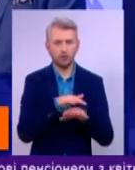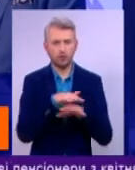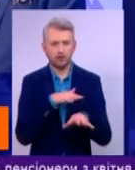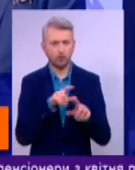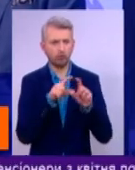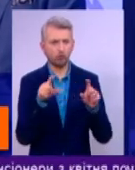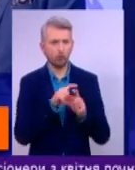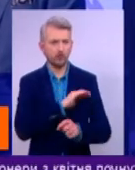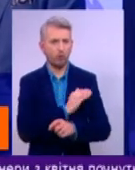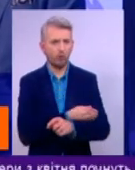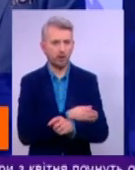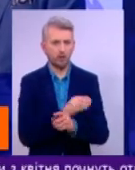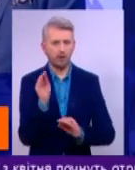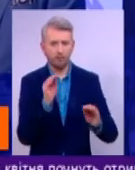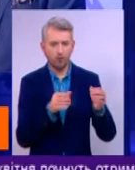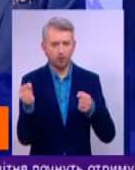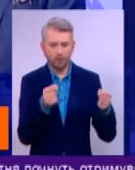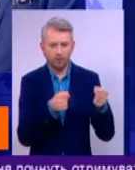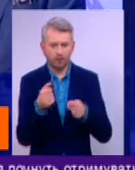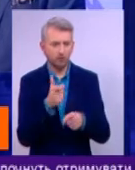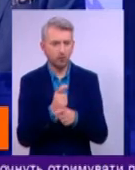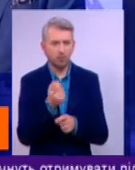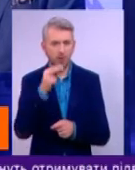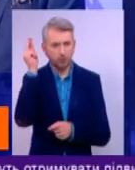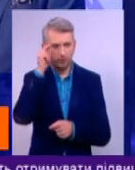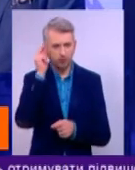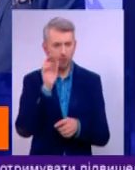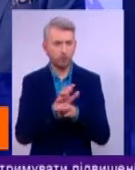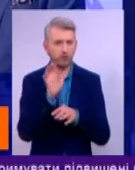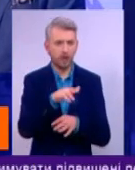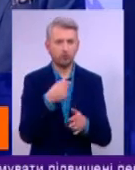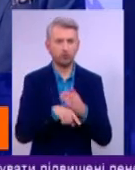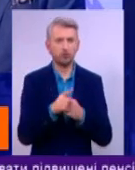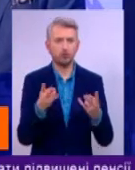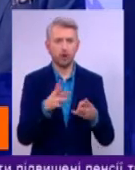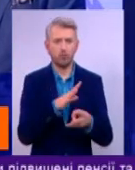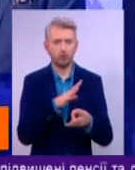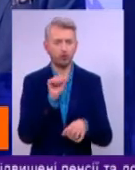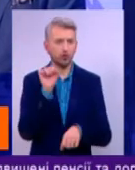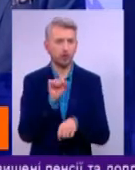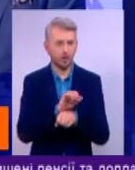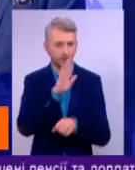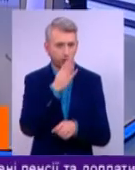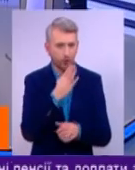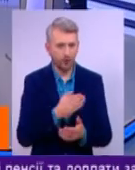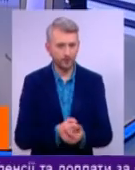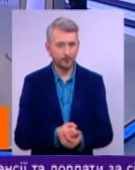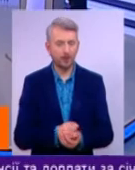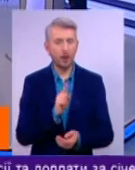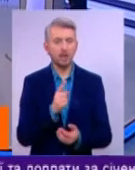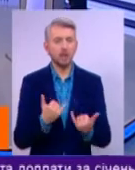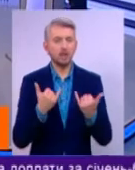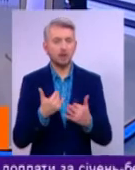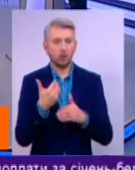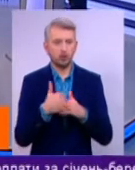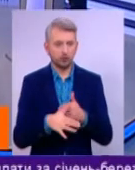силових формувались, дуже мало навчалися і посилали, тому що треба було зупиняти ворога. Але зараз